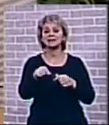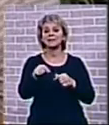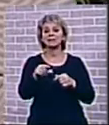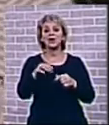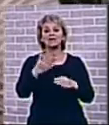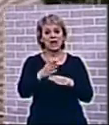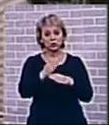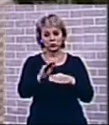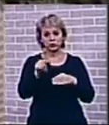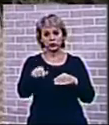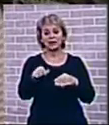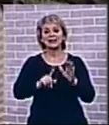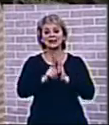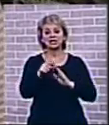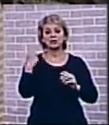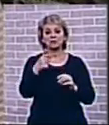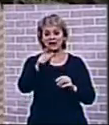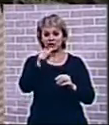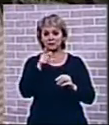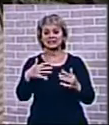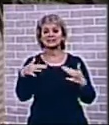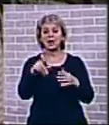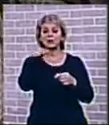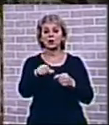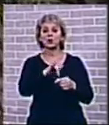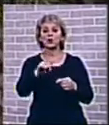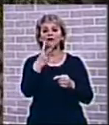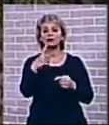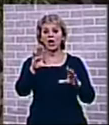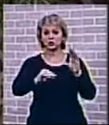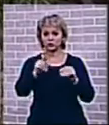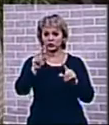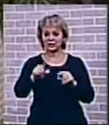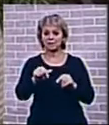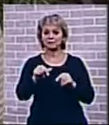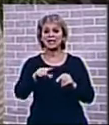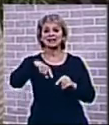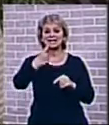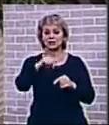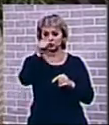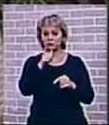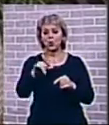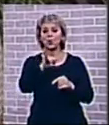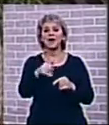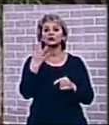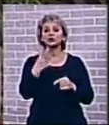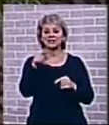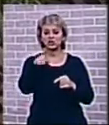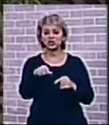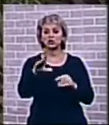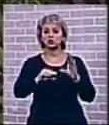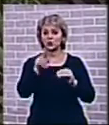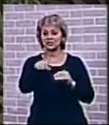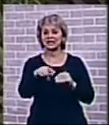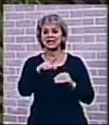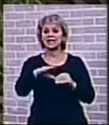в рассрочку. Вначале в первый месяц собрали у кого по 2 счетчика, на следующий месяц у кого по 4 счетчика,